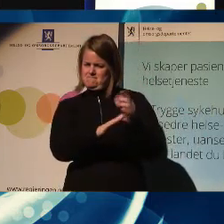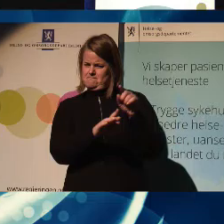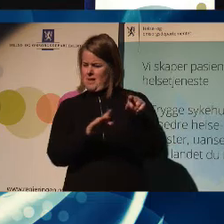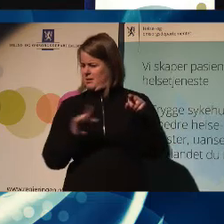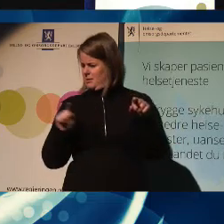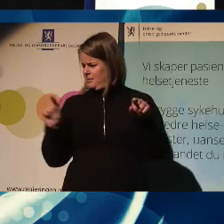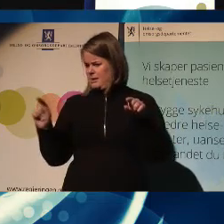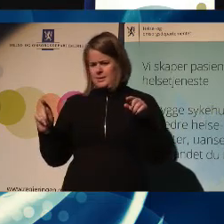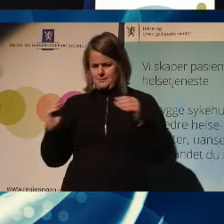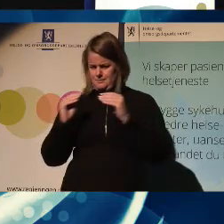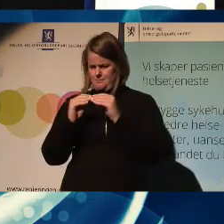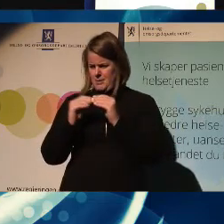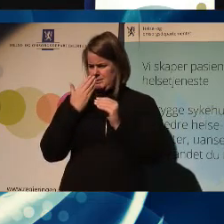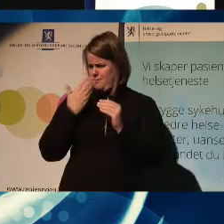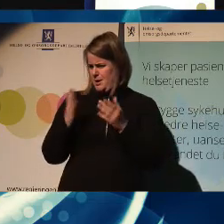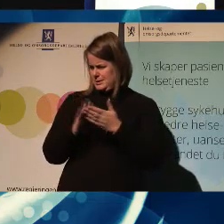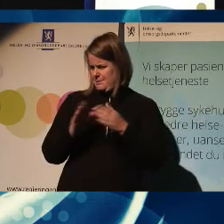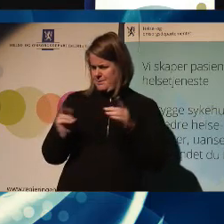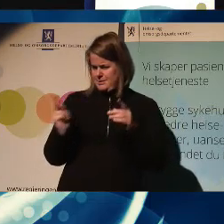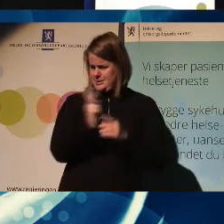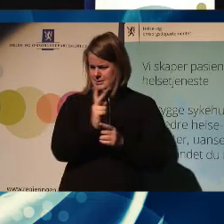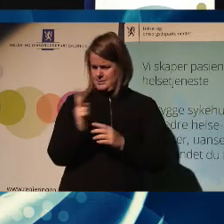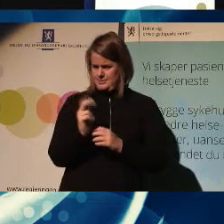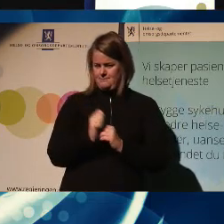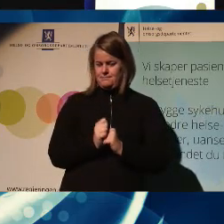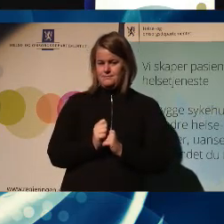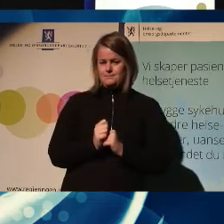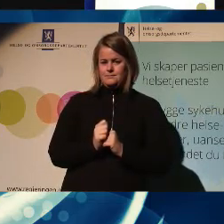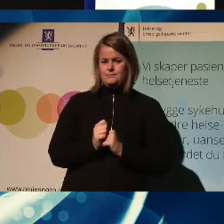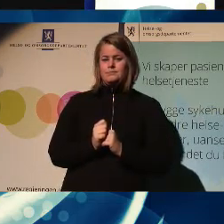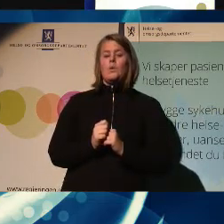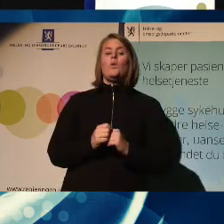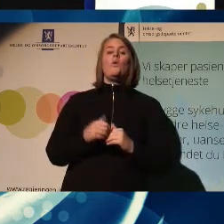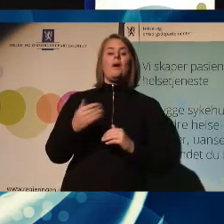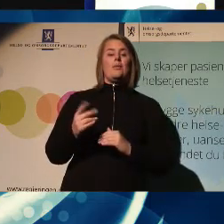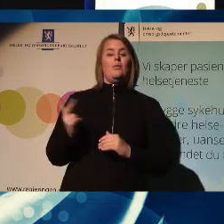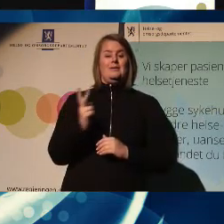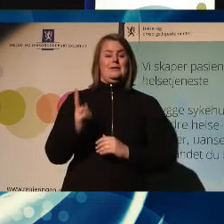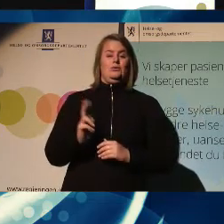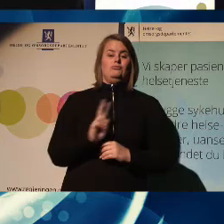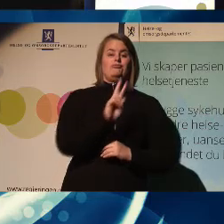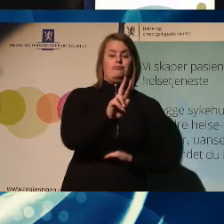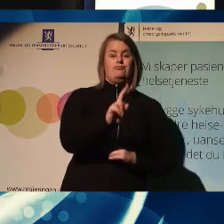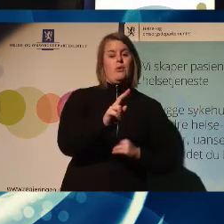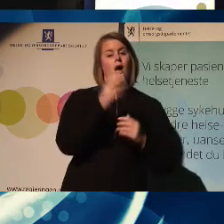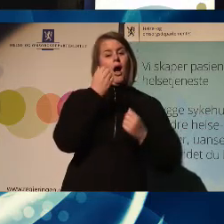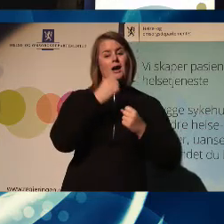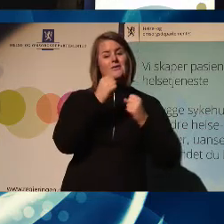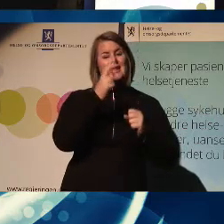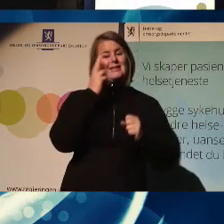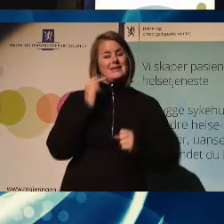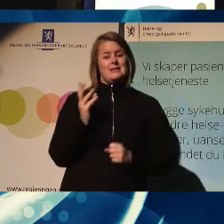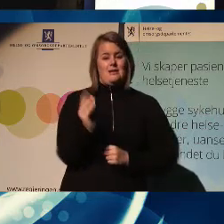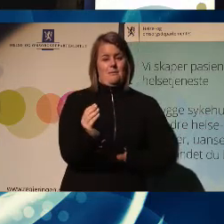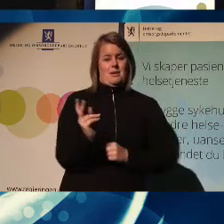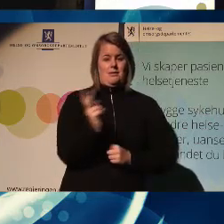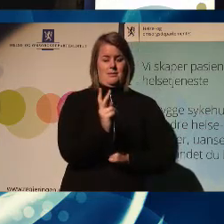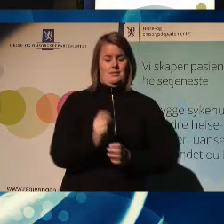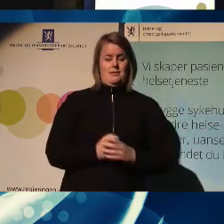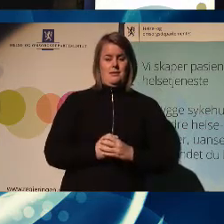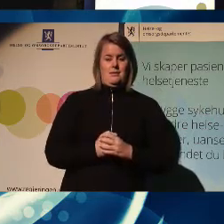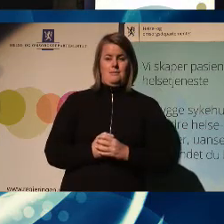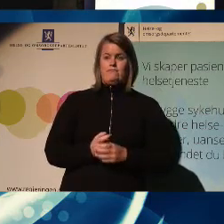kobler de to, og de går så og tester ut aktiviteten i lag. Enkelte ganger så